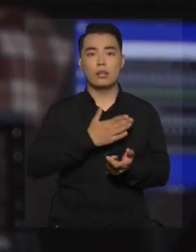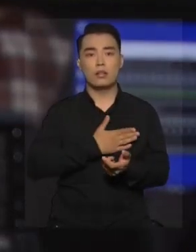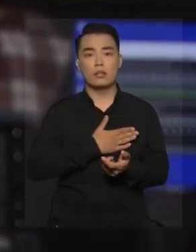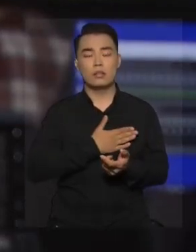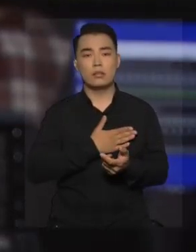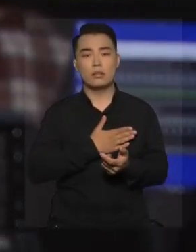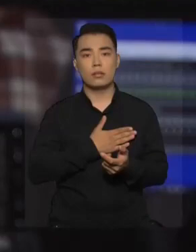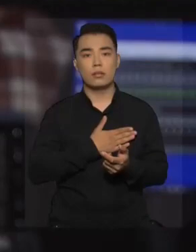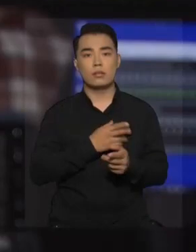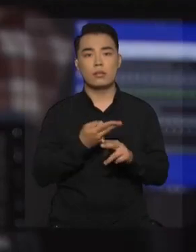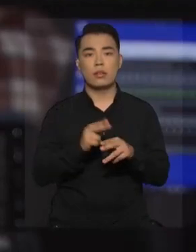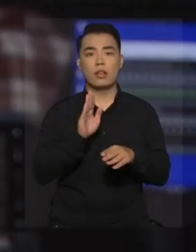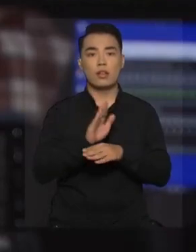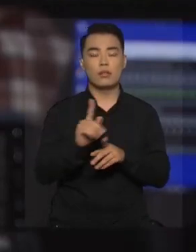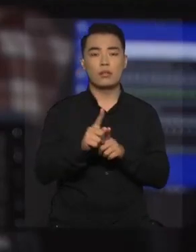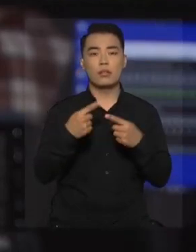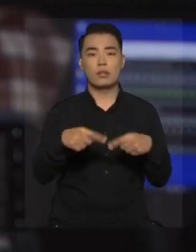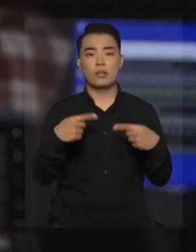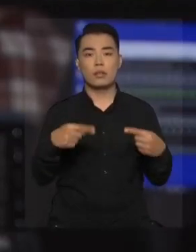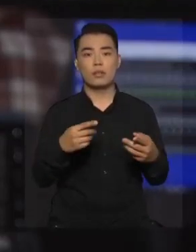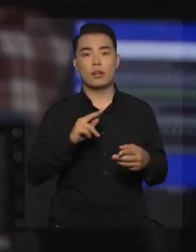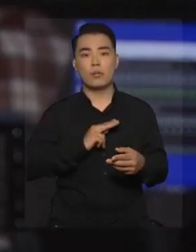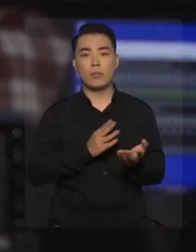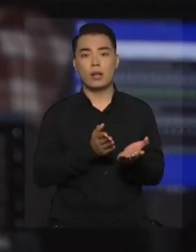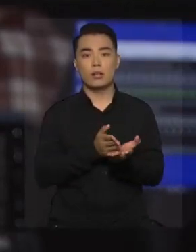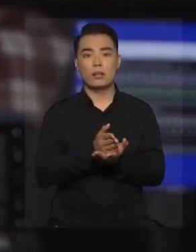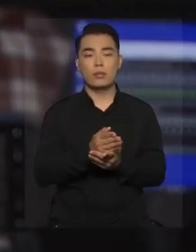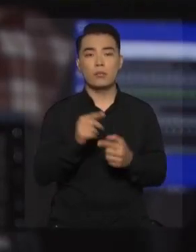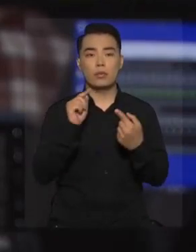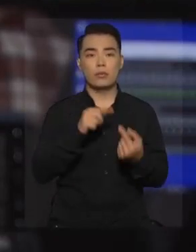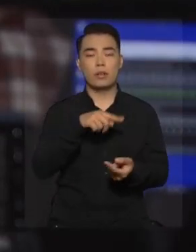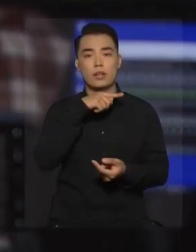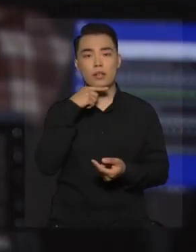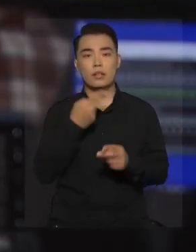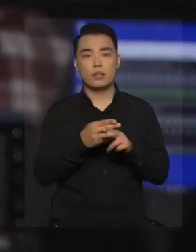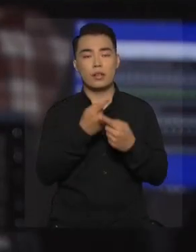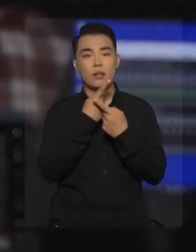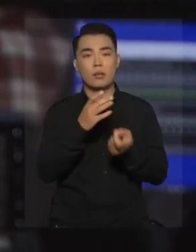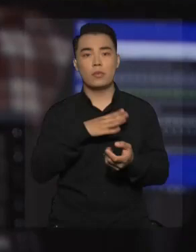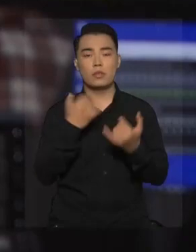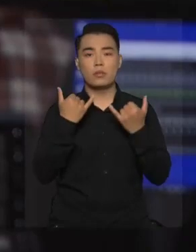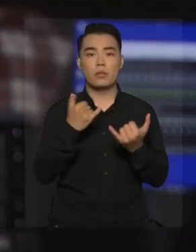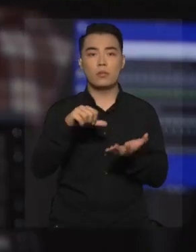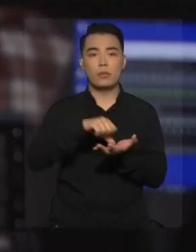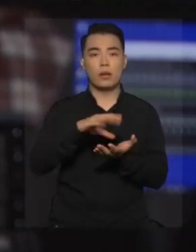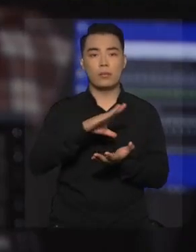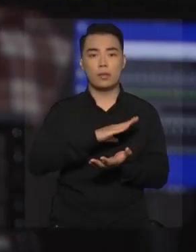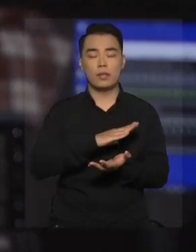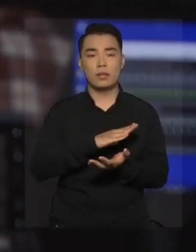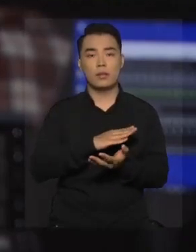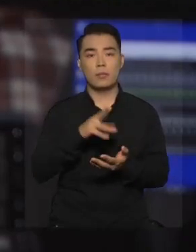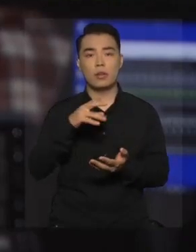задача – обеспечить эффективную реализацию санкционной политики против России. С таким заявлением сегодня выступил специальный